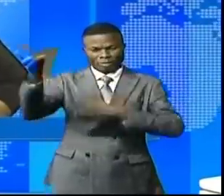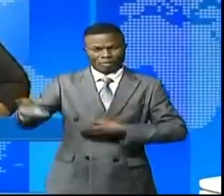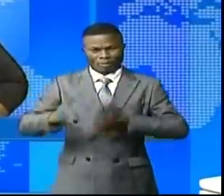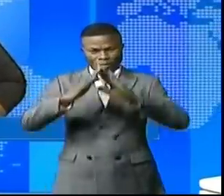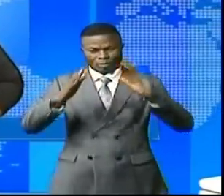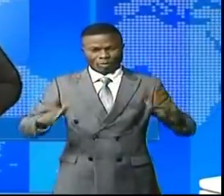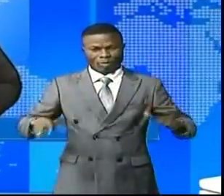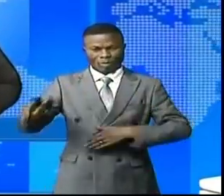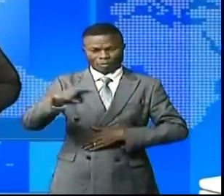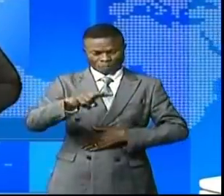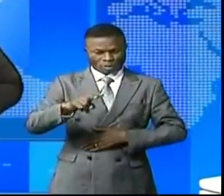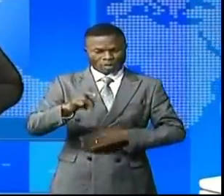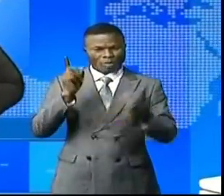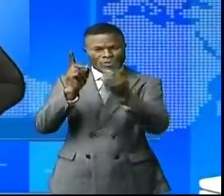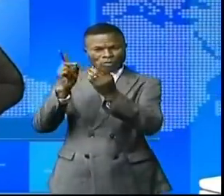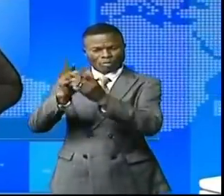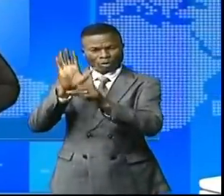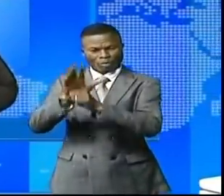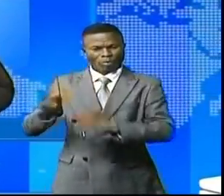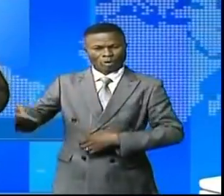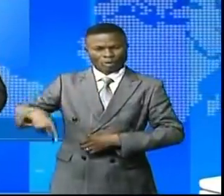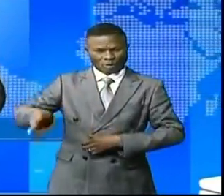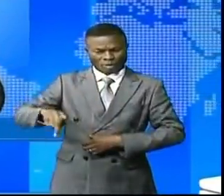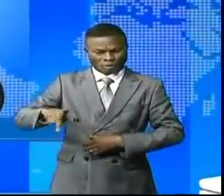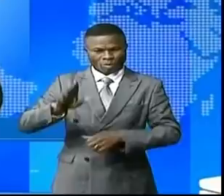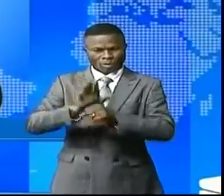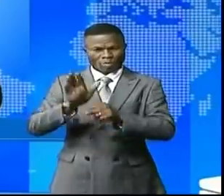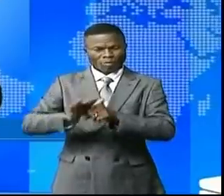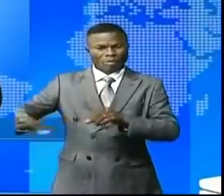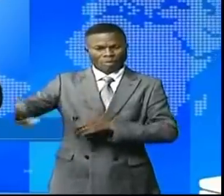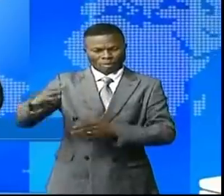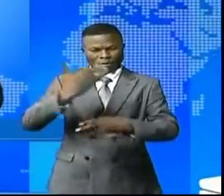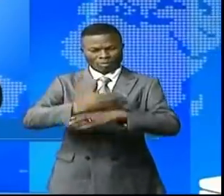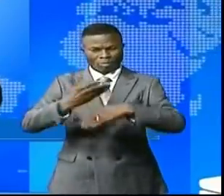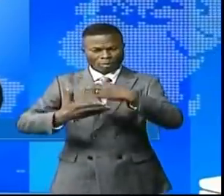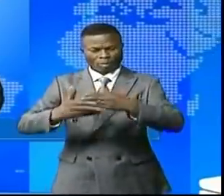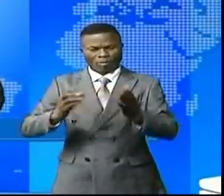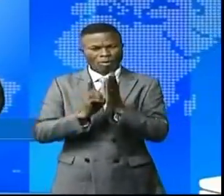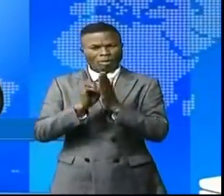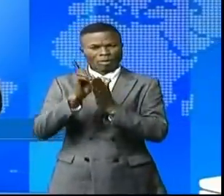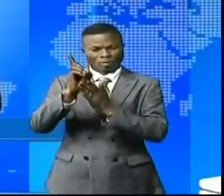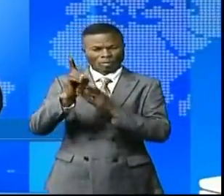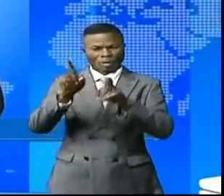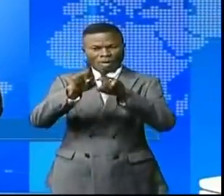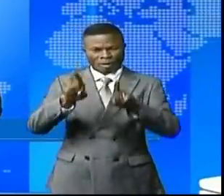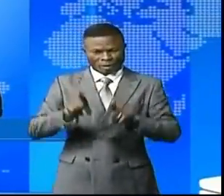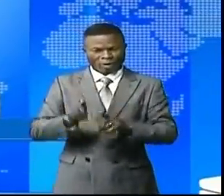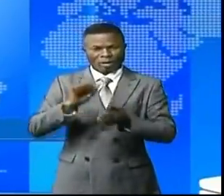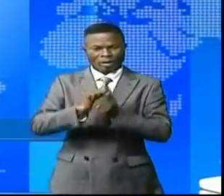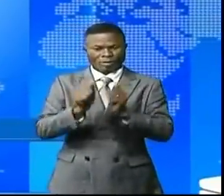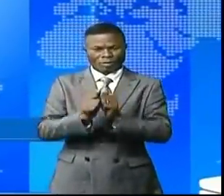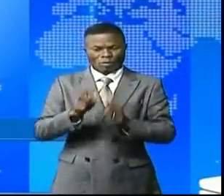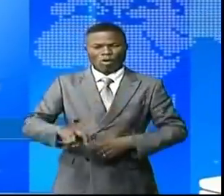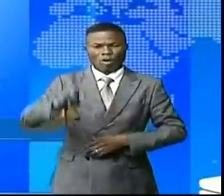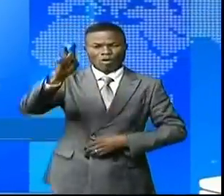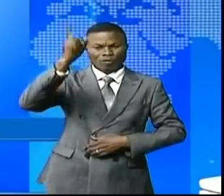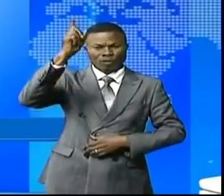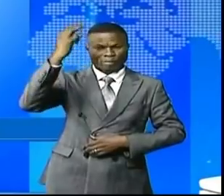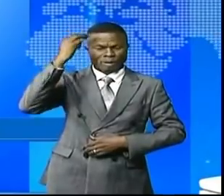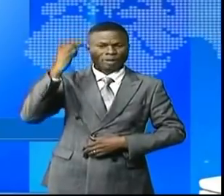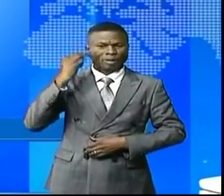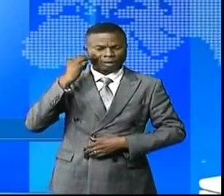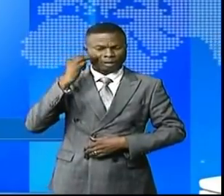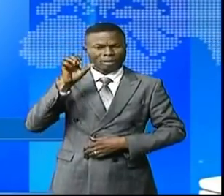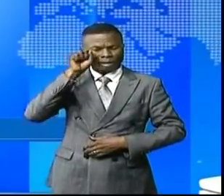Nous serons dans plusieurs provinces du pays pour parler des infrastructures, développement et même le séjour du Premier ministre